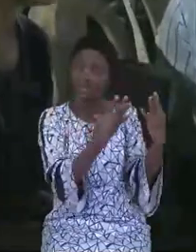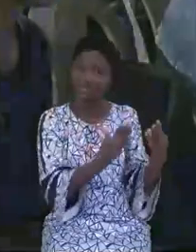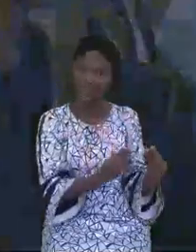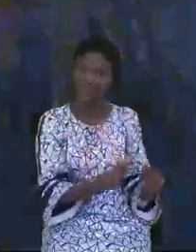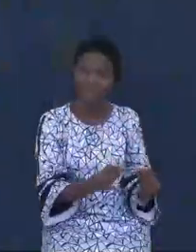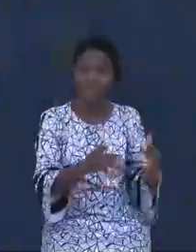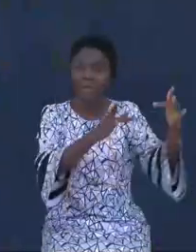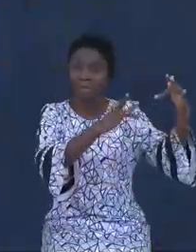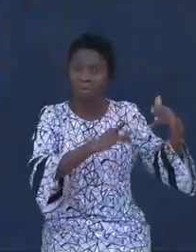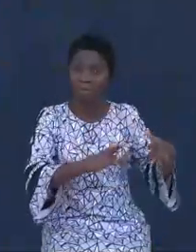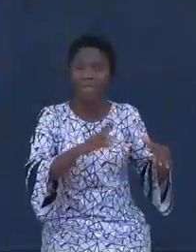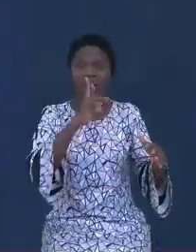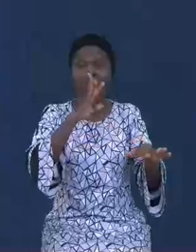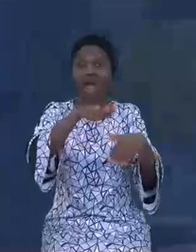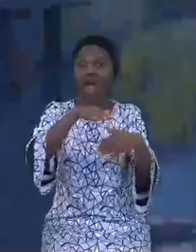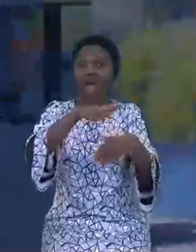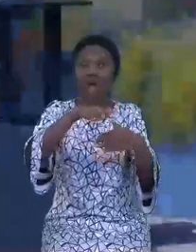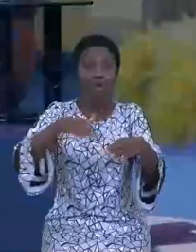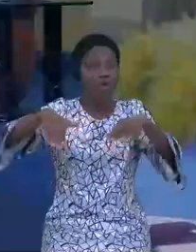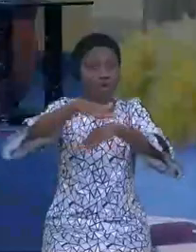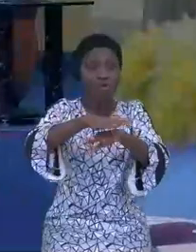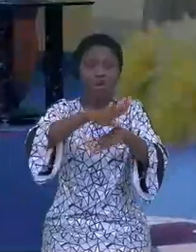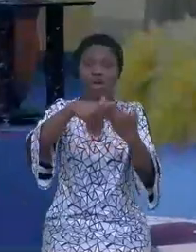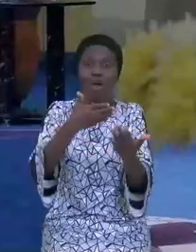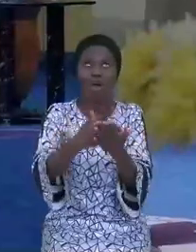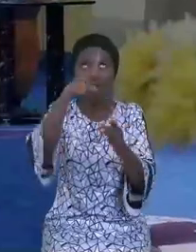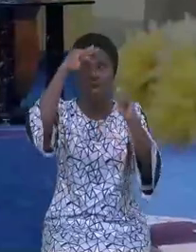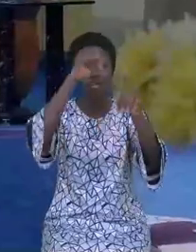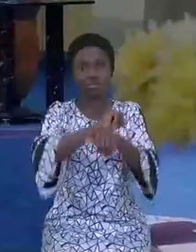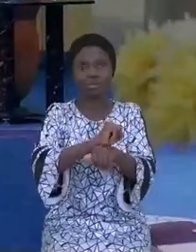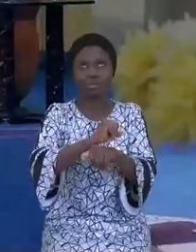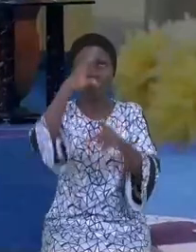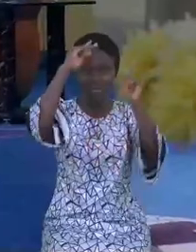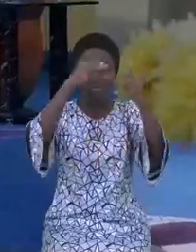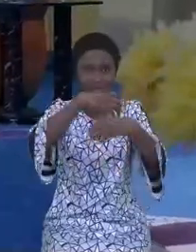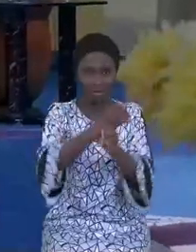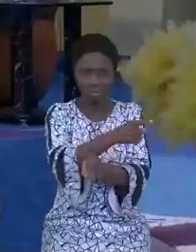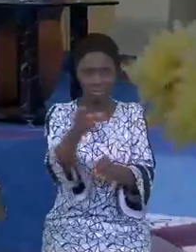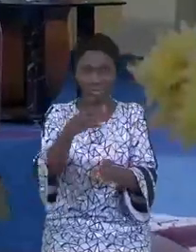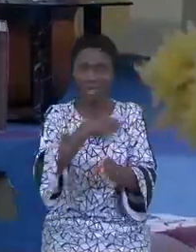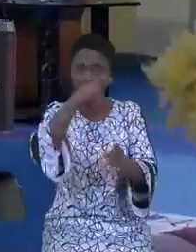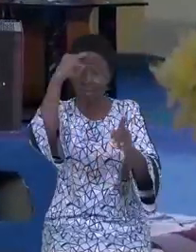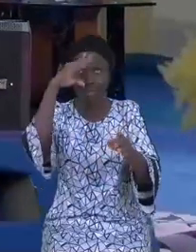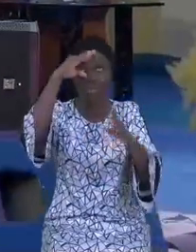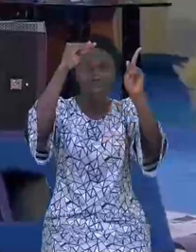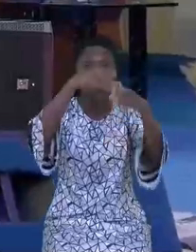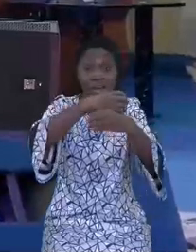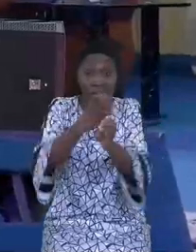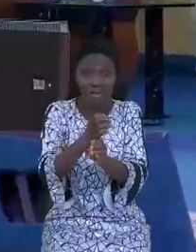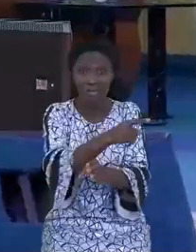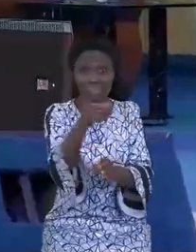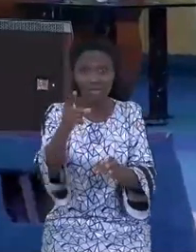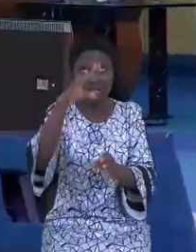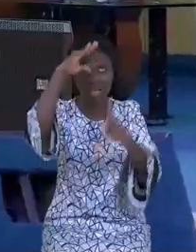s'étendent sur toutes ses œuvres. Il t'a créé, et parce qu'il t'a créé, il a